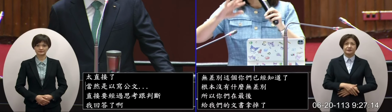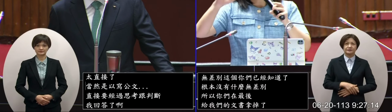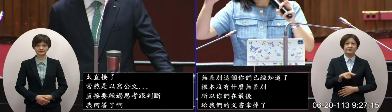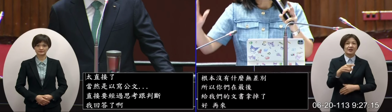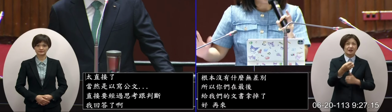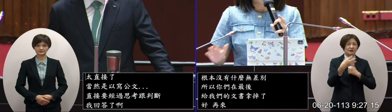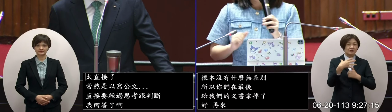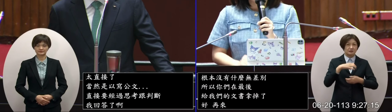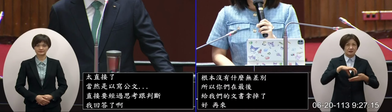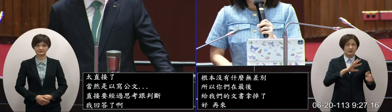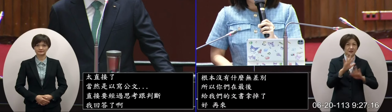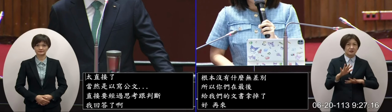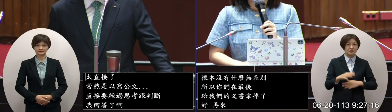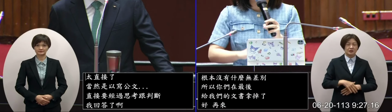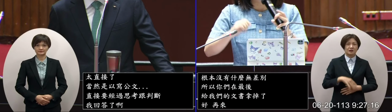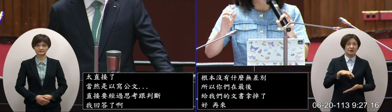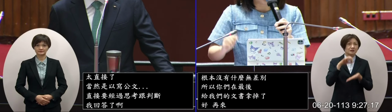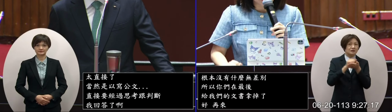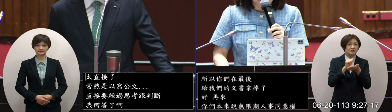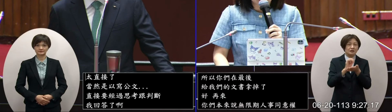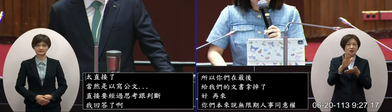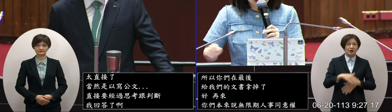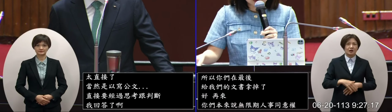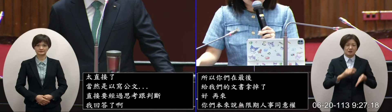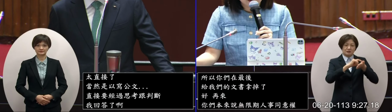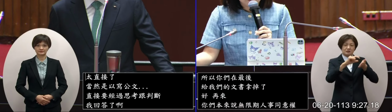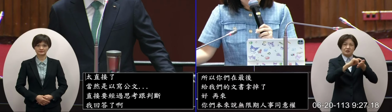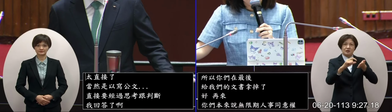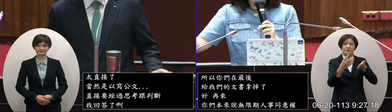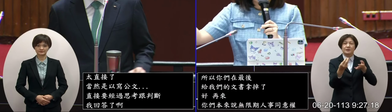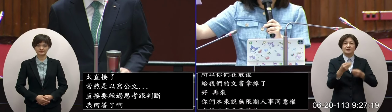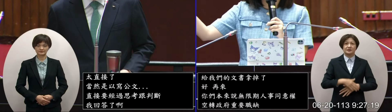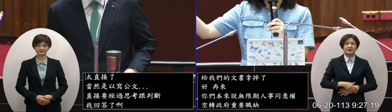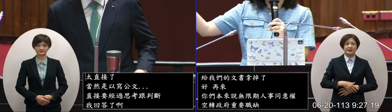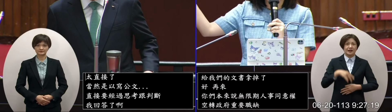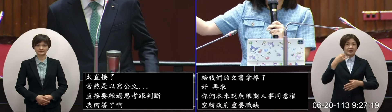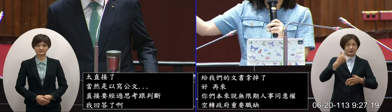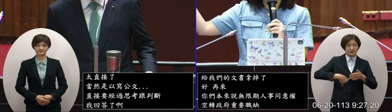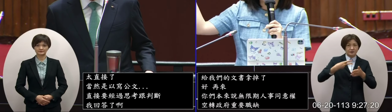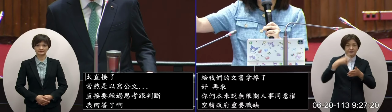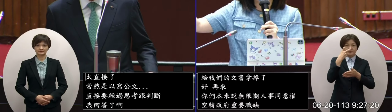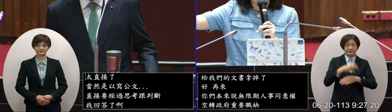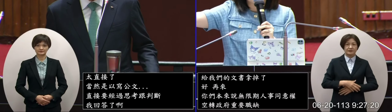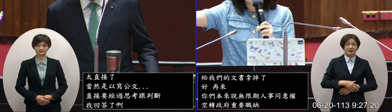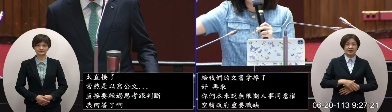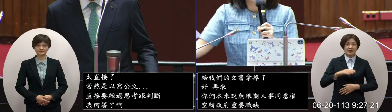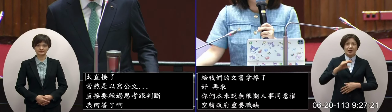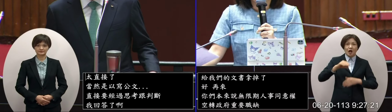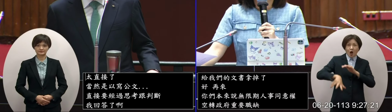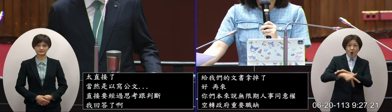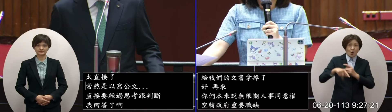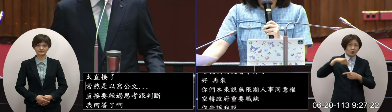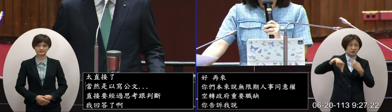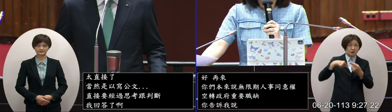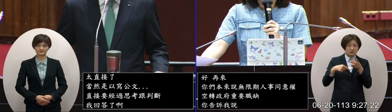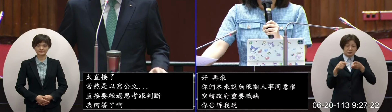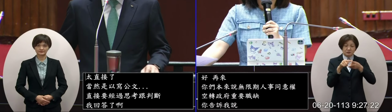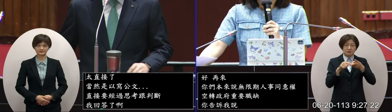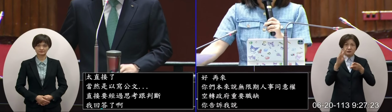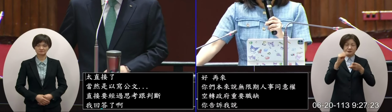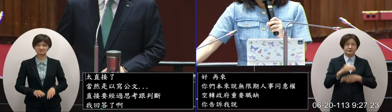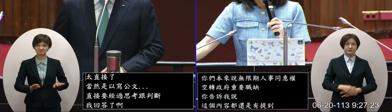哦，这个内容都还是有提到，虽然标题没有。我告诉你，复议函里面，请问有没有空转2个字？ 但是会